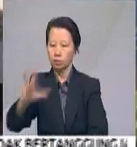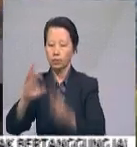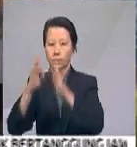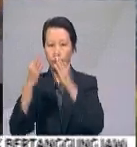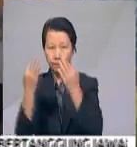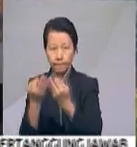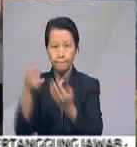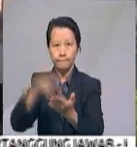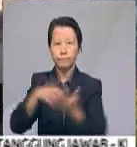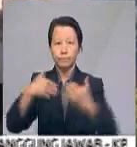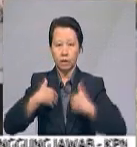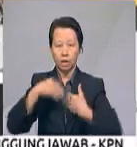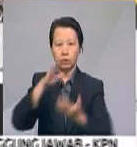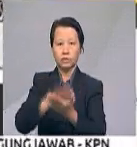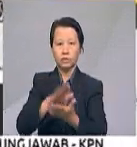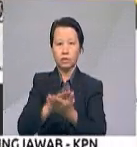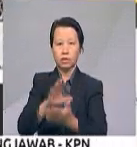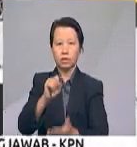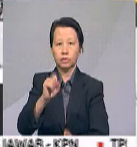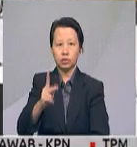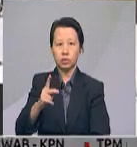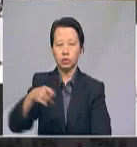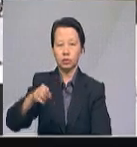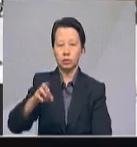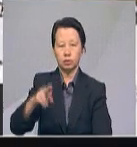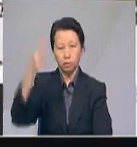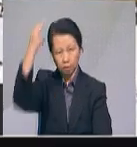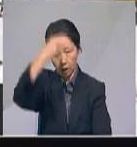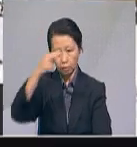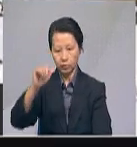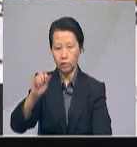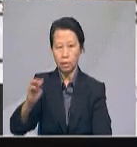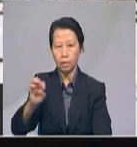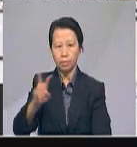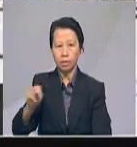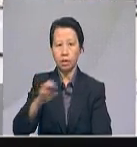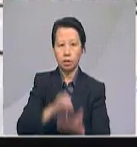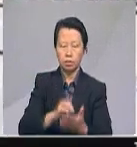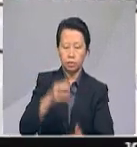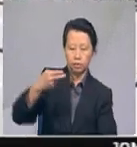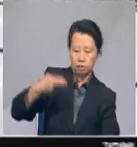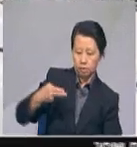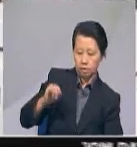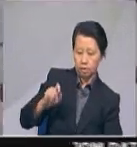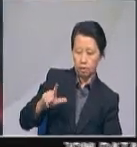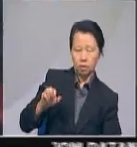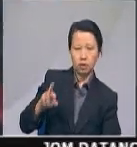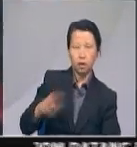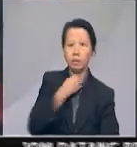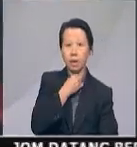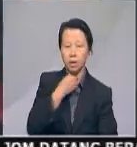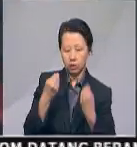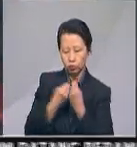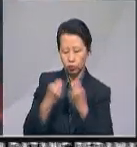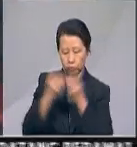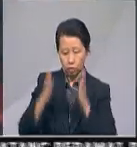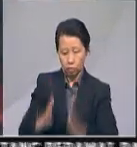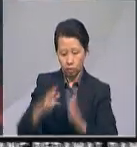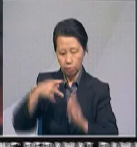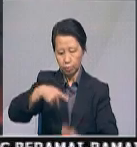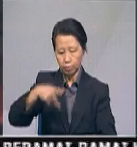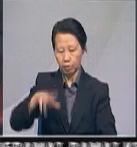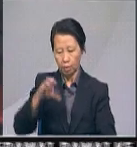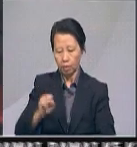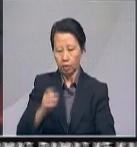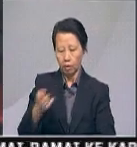lagi berada di SK Parit Haji Aman. Katanya di Hilir Perak, jumlah mangsa banjir di PPS SK Cangkat